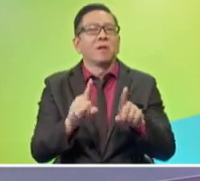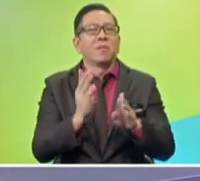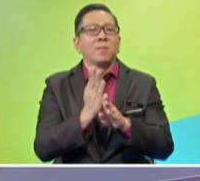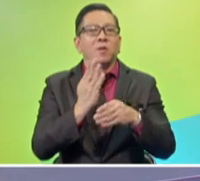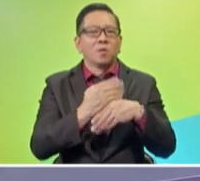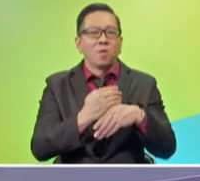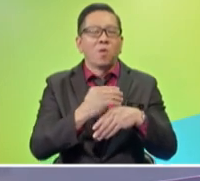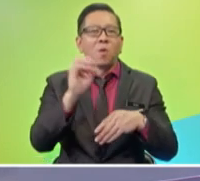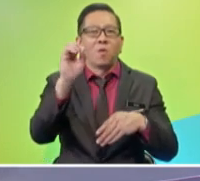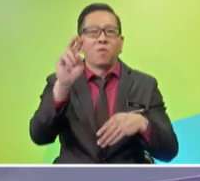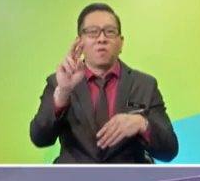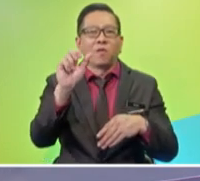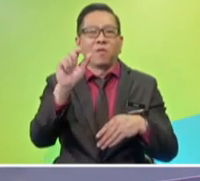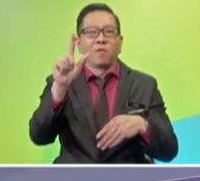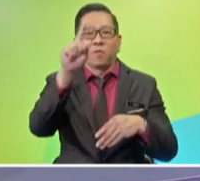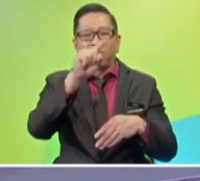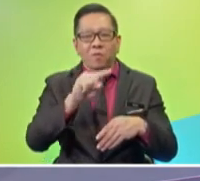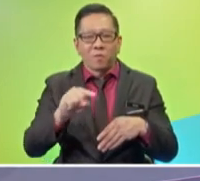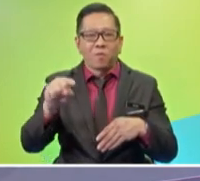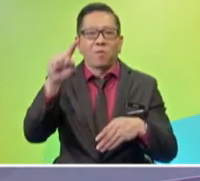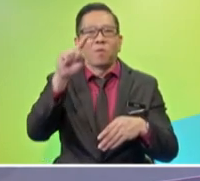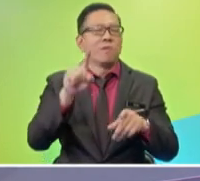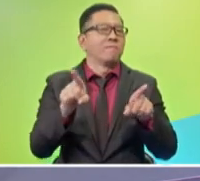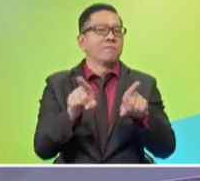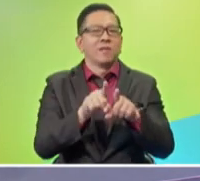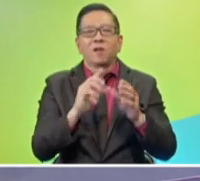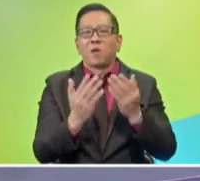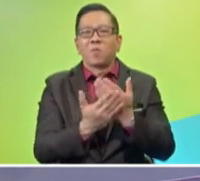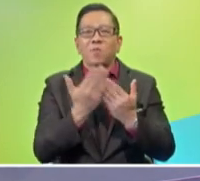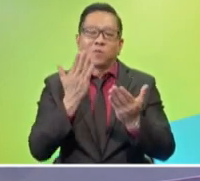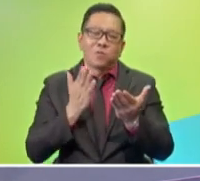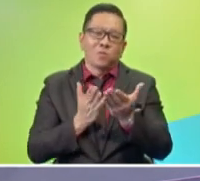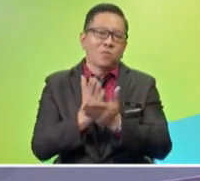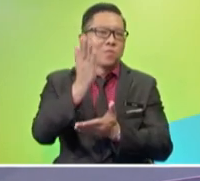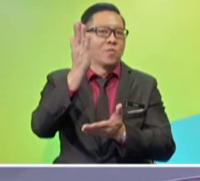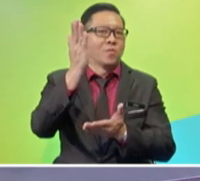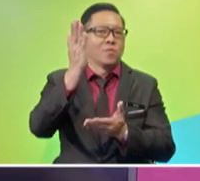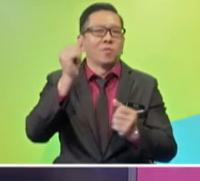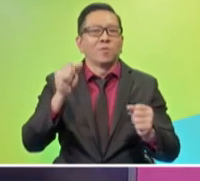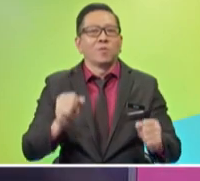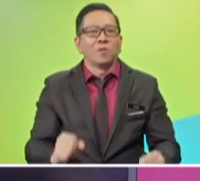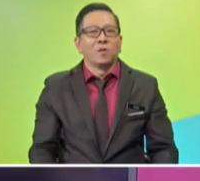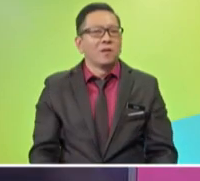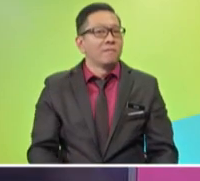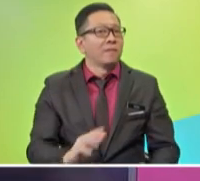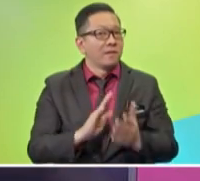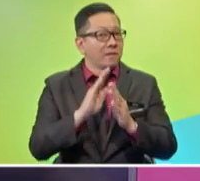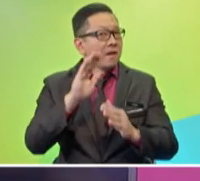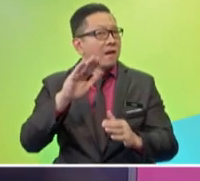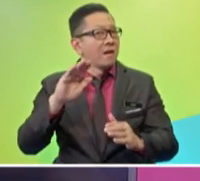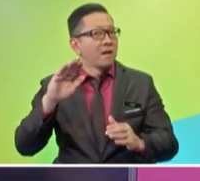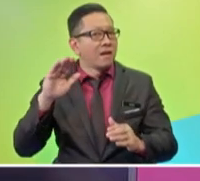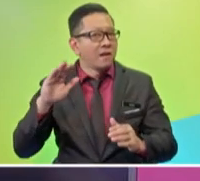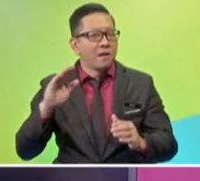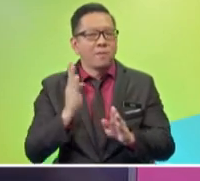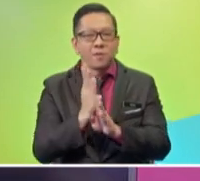ni. Dan bentuknya sangat mudah kita ikut. Terus sahaja bulat. Betul tu. Jadi adik-adik telah kenal